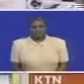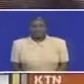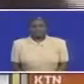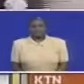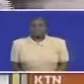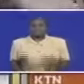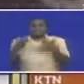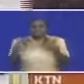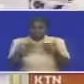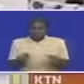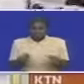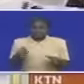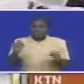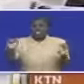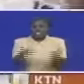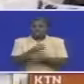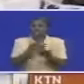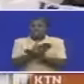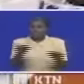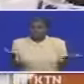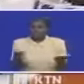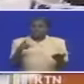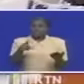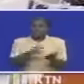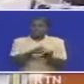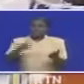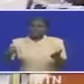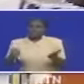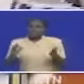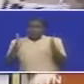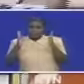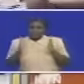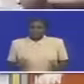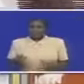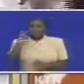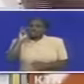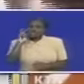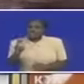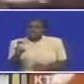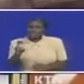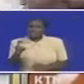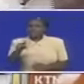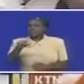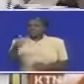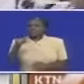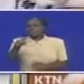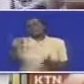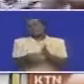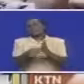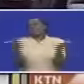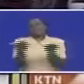Maisha hivyo na tuwe tumeharibu kila kitu. Kutoa tu hiyo mtu waweke pale, watu wamuone na hawa watu wote waende shughuli zao. Kuna shida